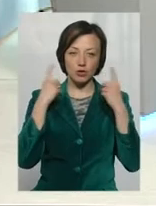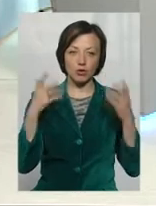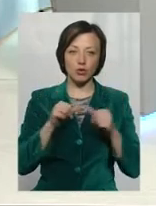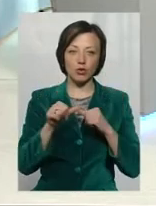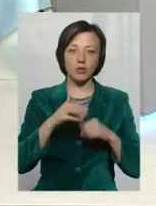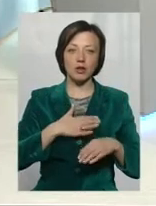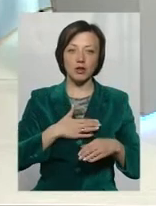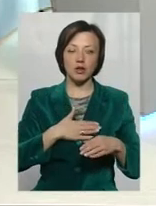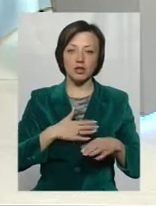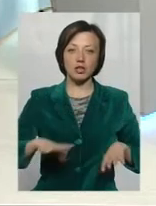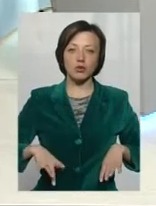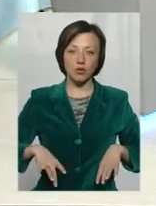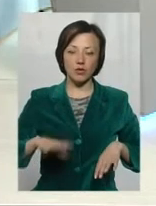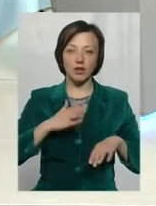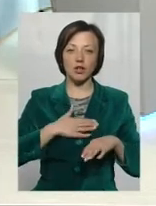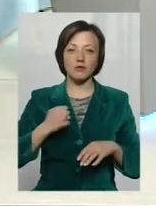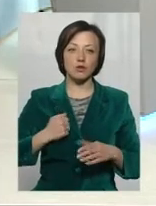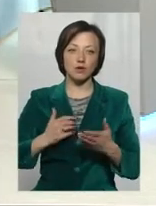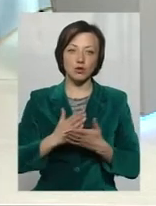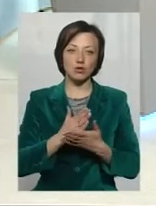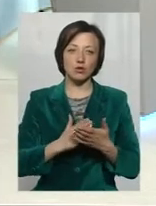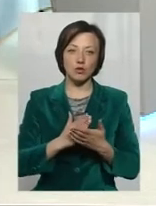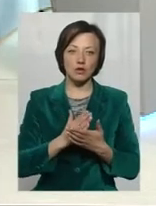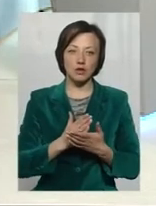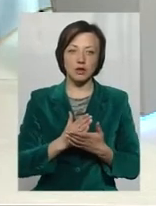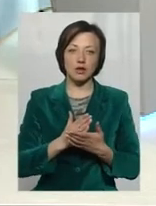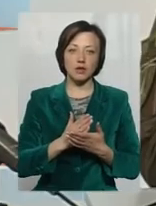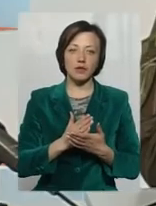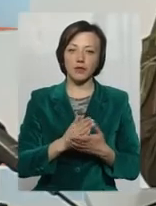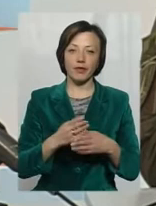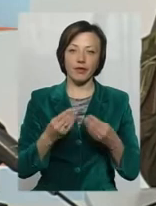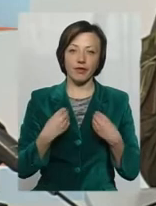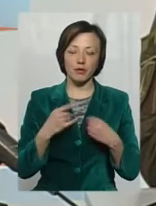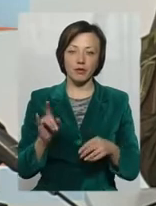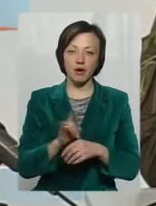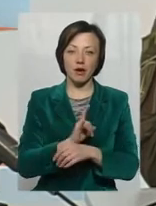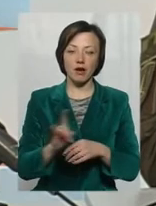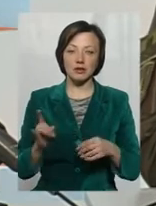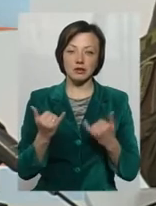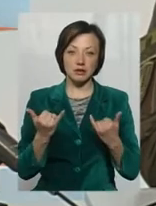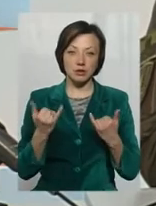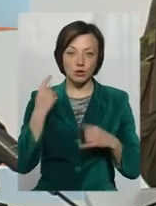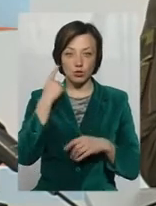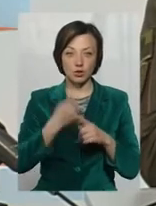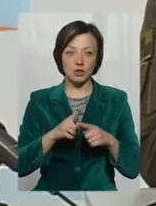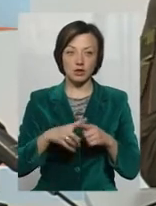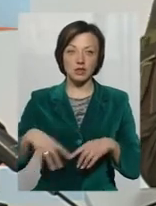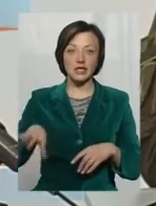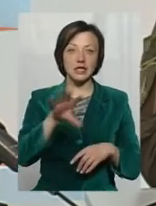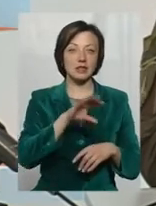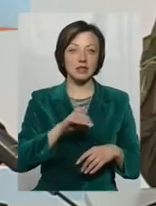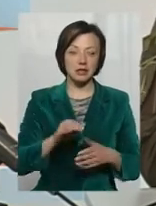наших інструкторів і наших військовослужбовців. Колега мені не дасть збрехати, то зараз я чую це